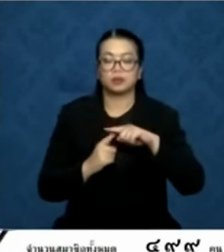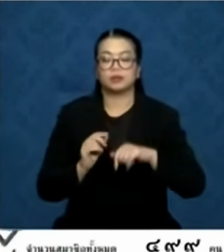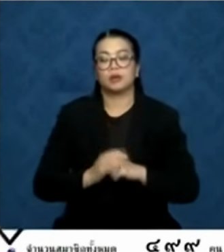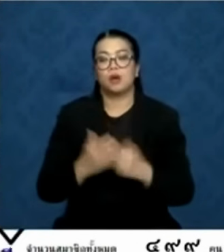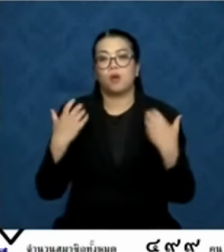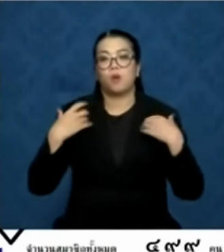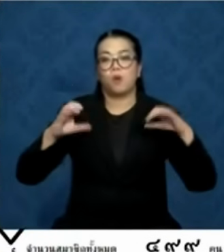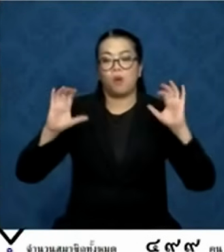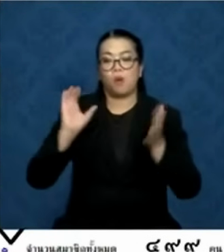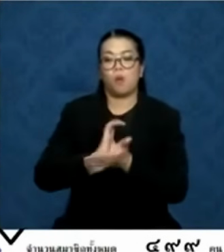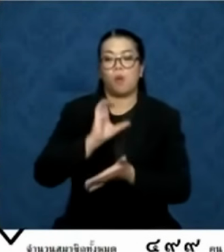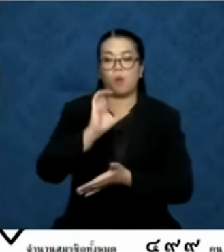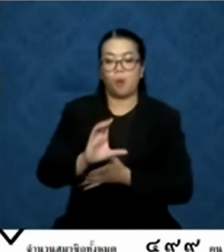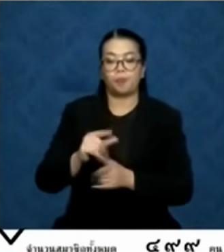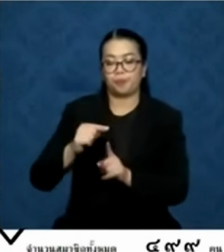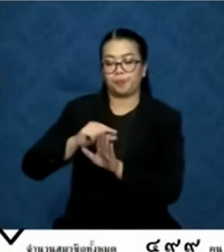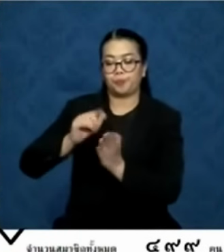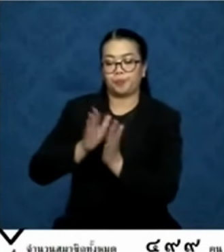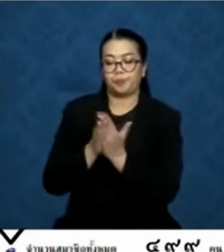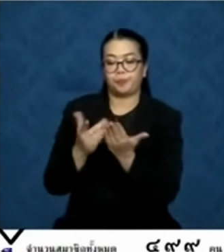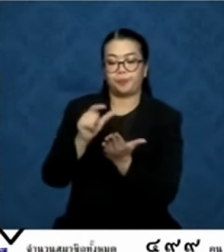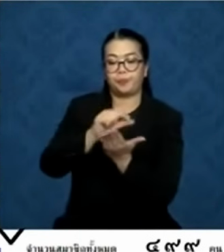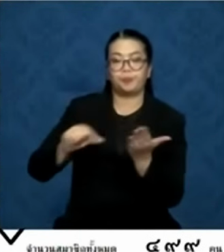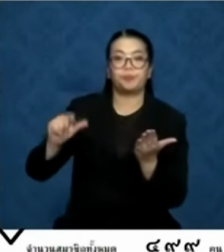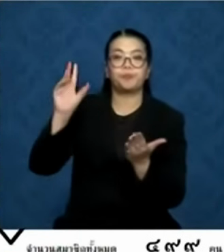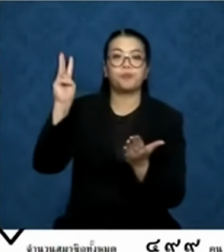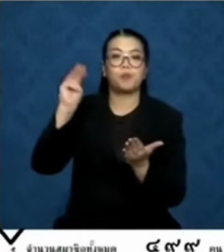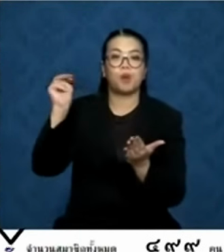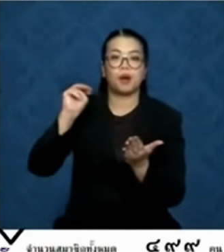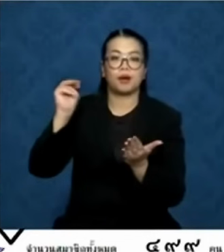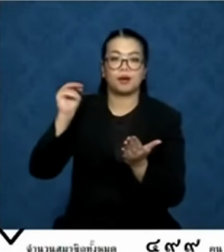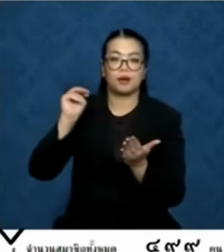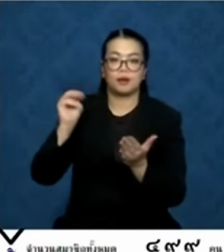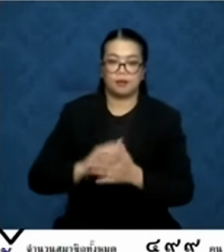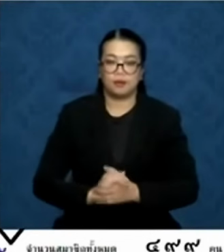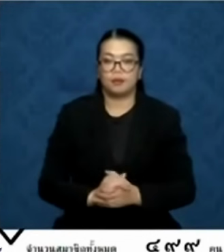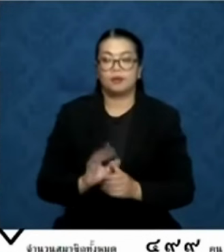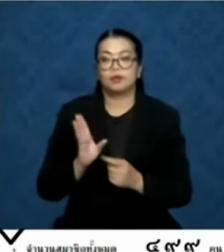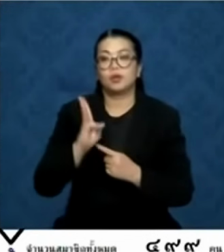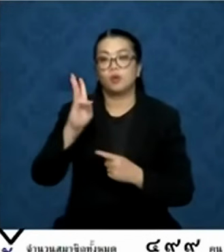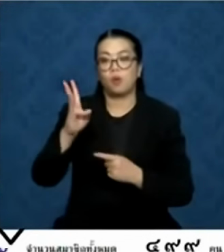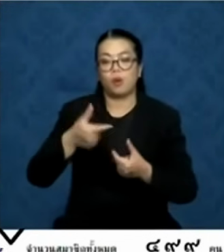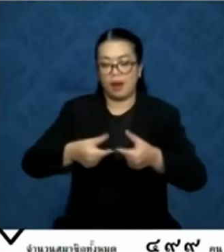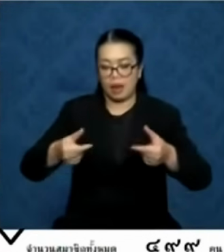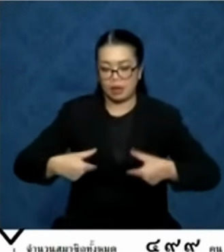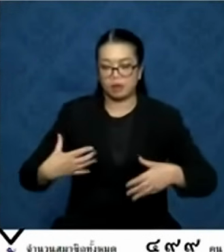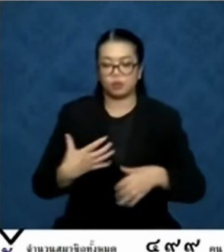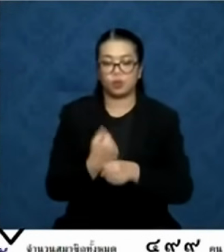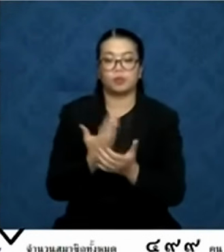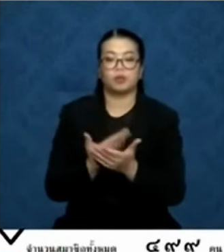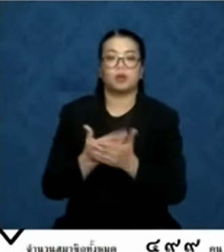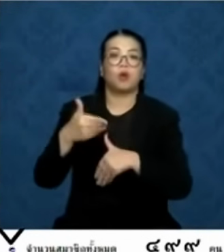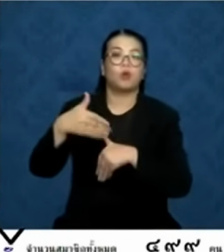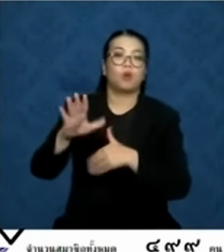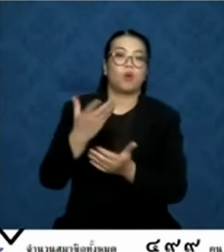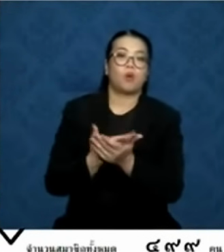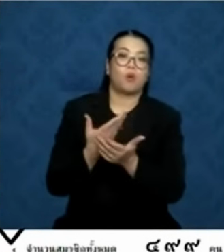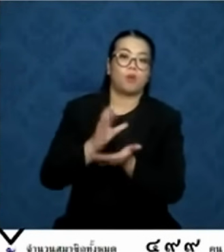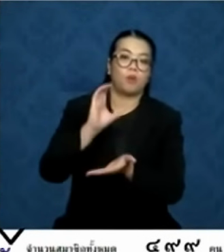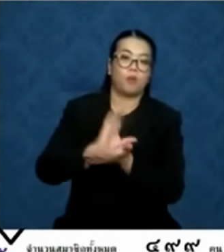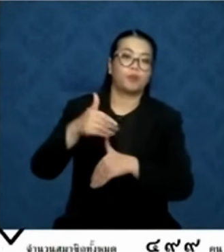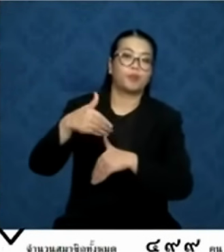บับที่5เล่มคาดม่วงข้อ6รายงานเกี่ยวกับสถานการณ์เงินนอกงบประมาณและแ